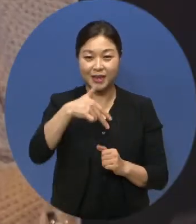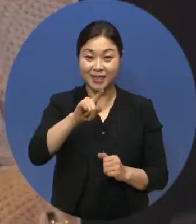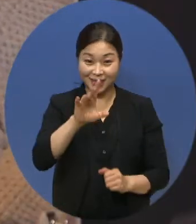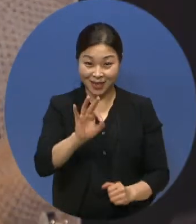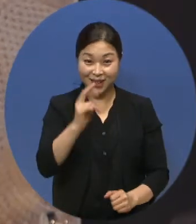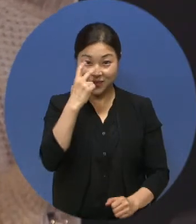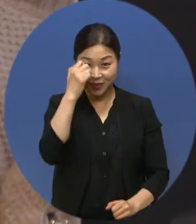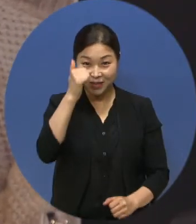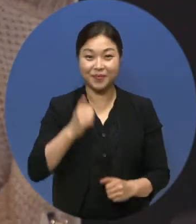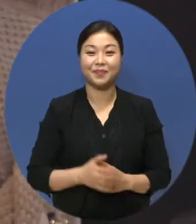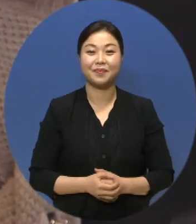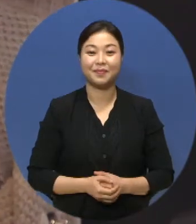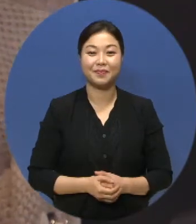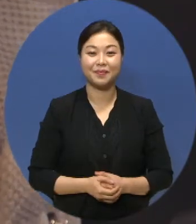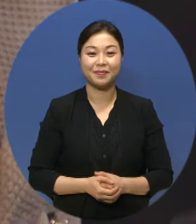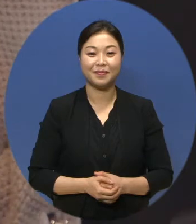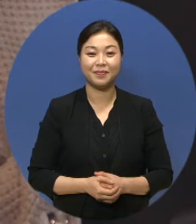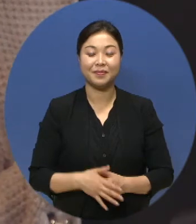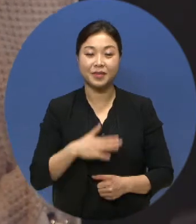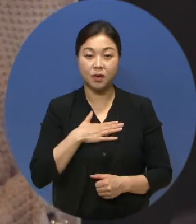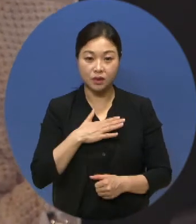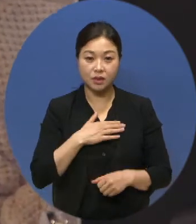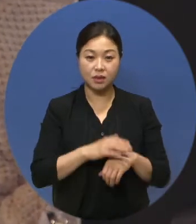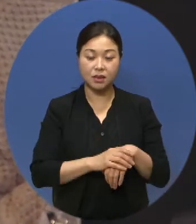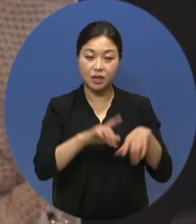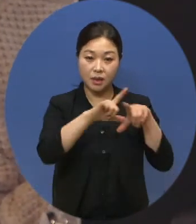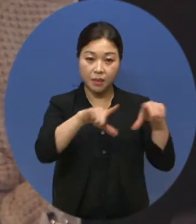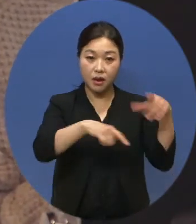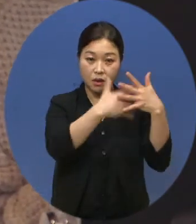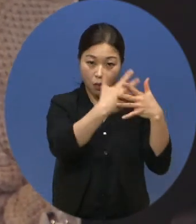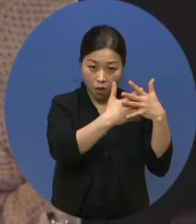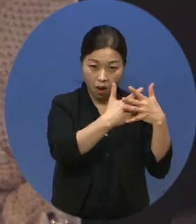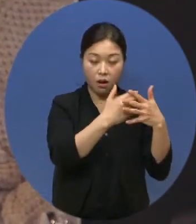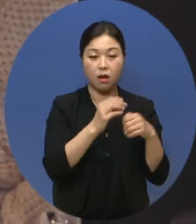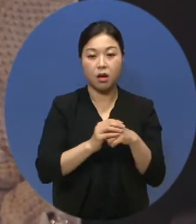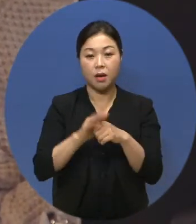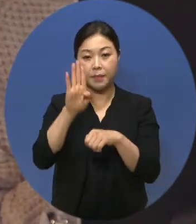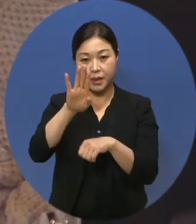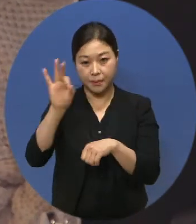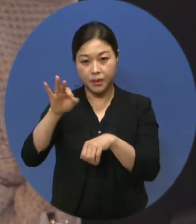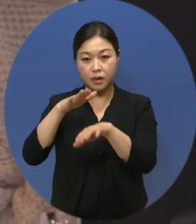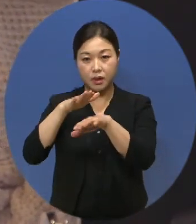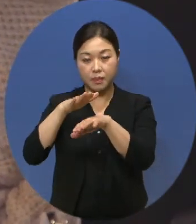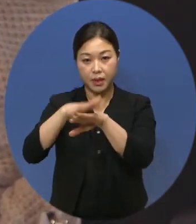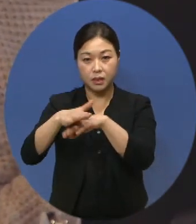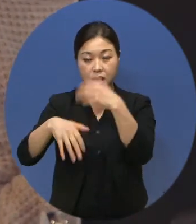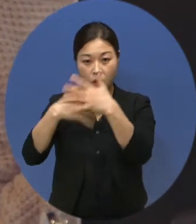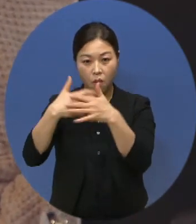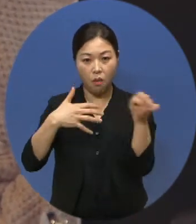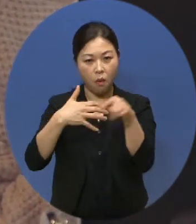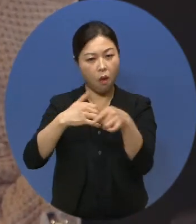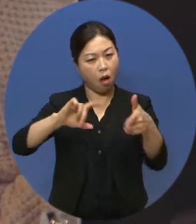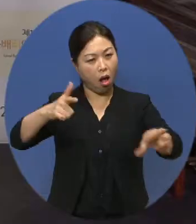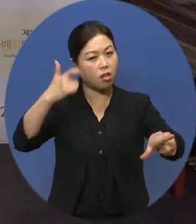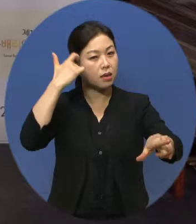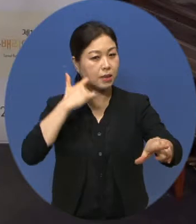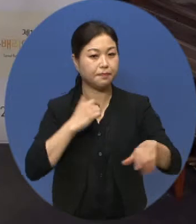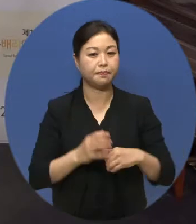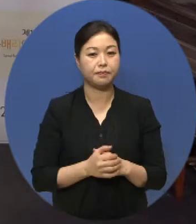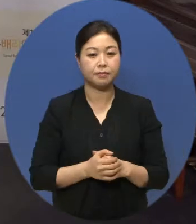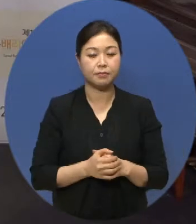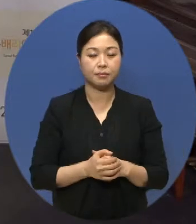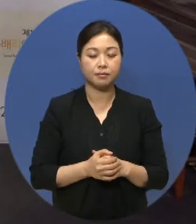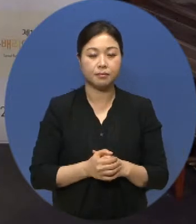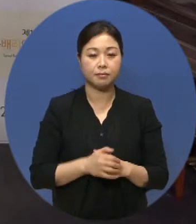감독님이요. 저는 일반 상영 버전이랑 베리어 프리 버전이 전혀 다른 느낌이었거든요. 그러니까